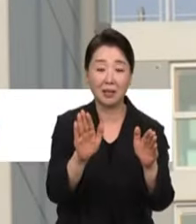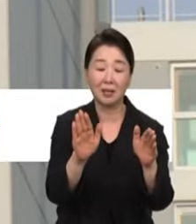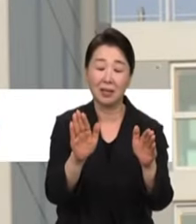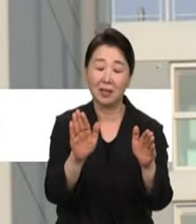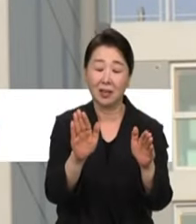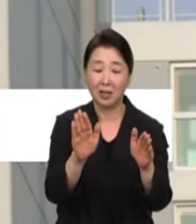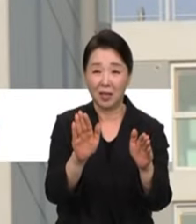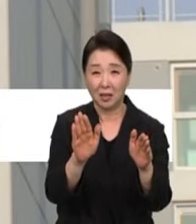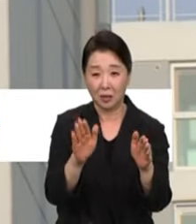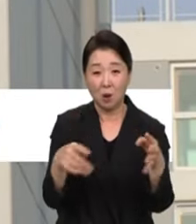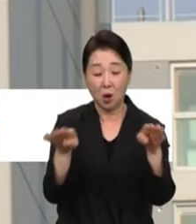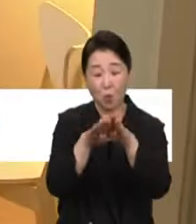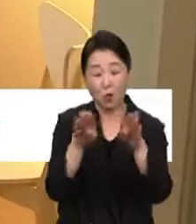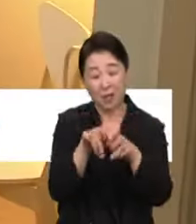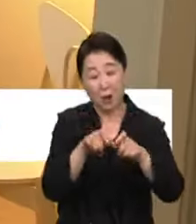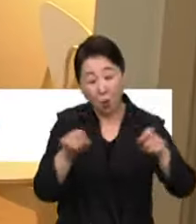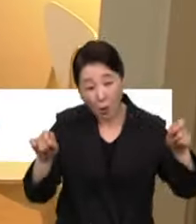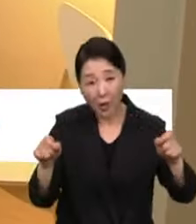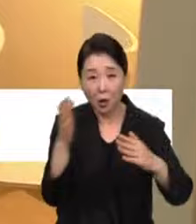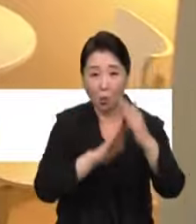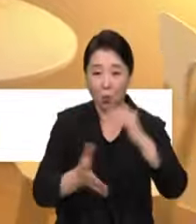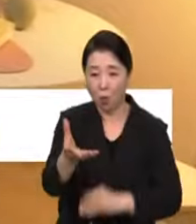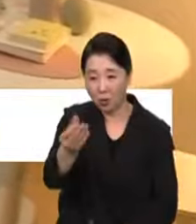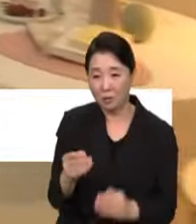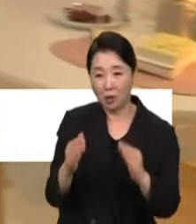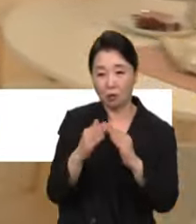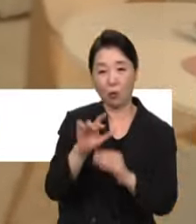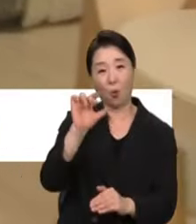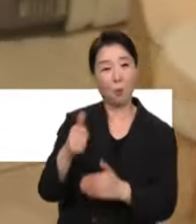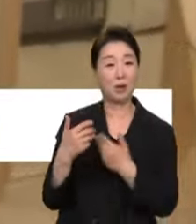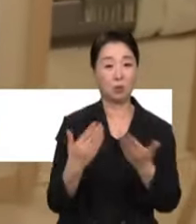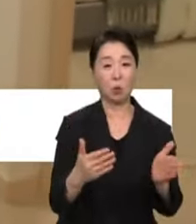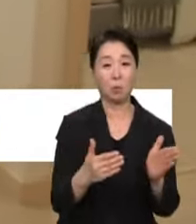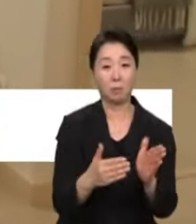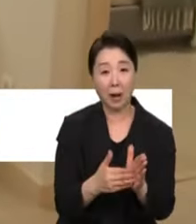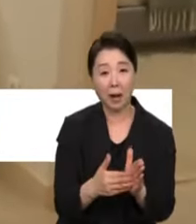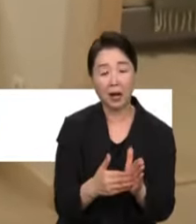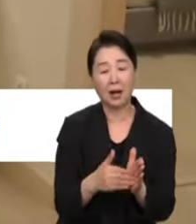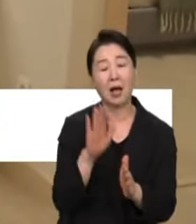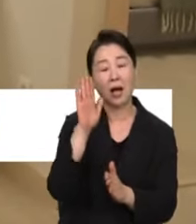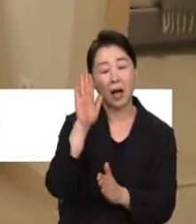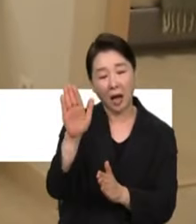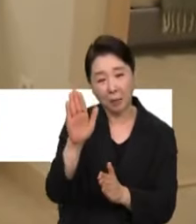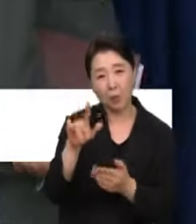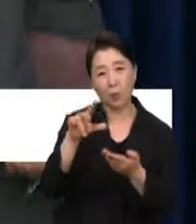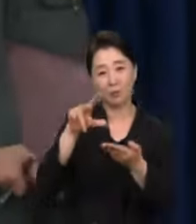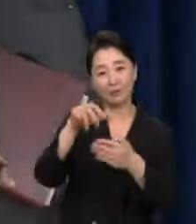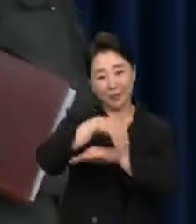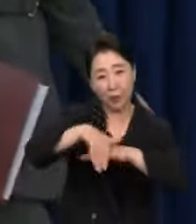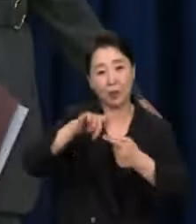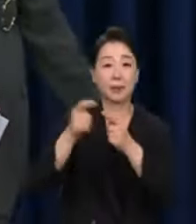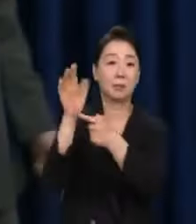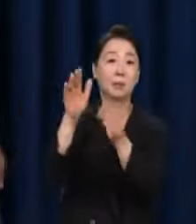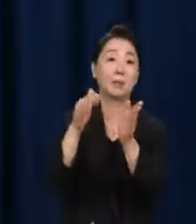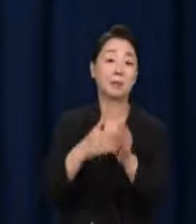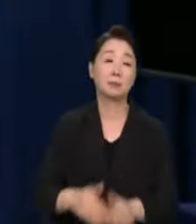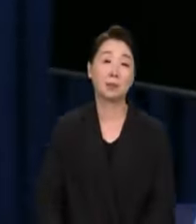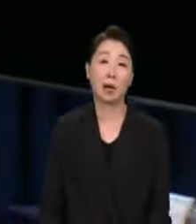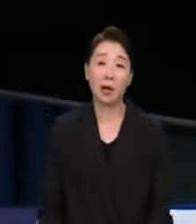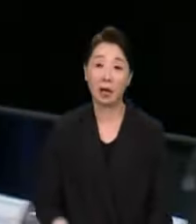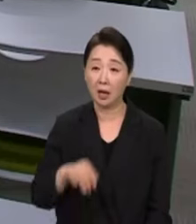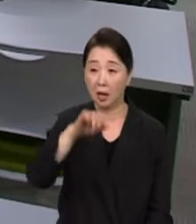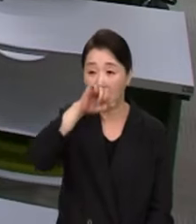청사에 공공임대주택 5만가구를 공급하는 등 장기 과제도 제시했습니다 정부는 재원